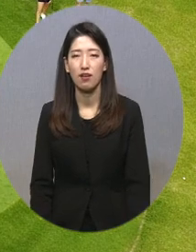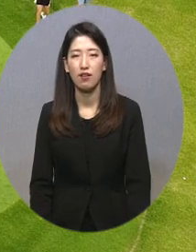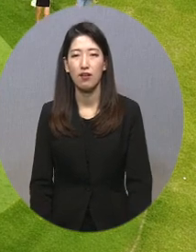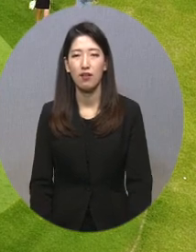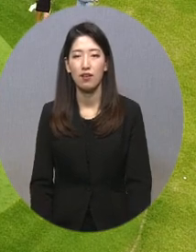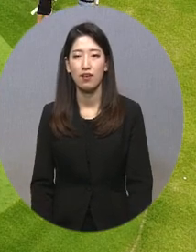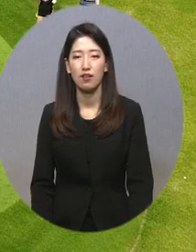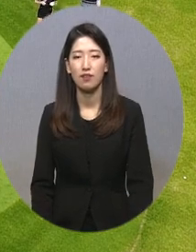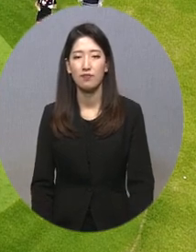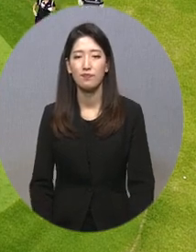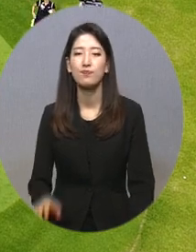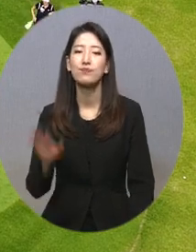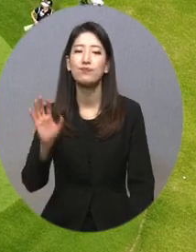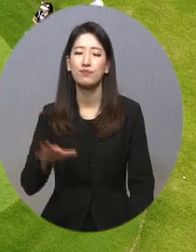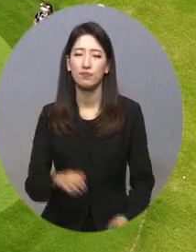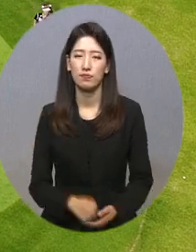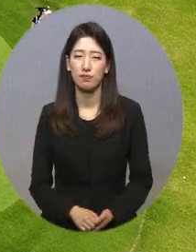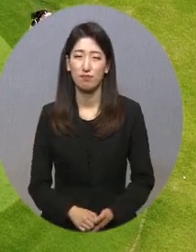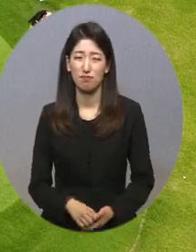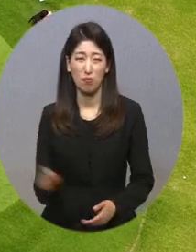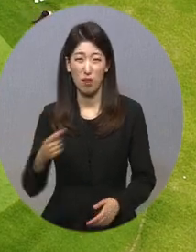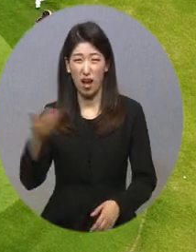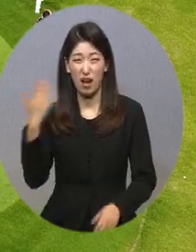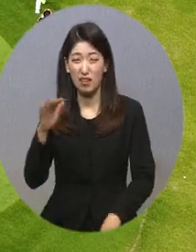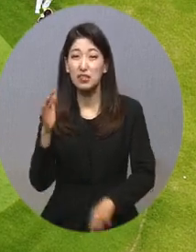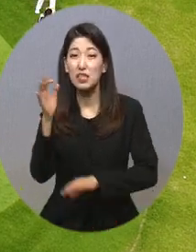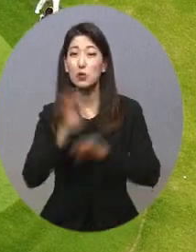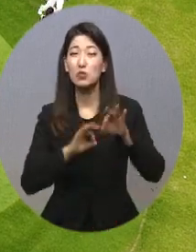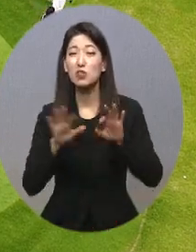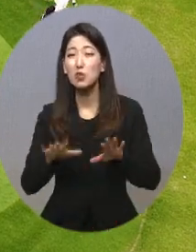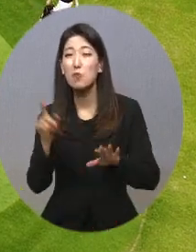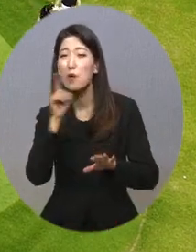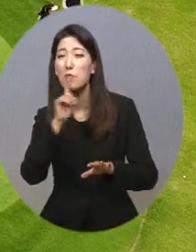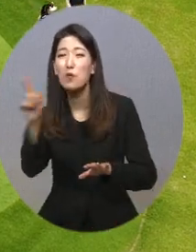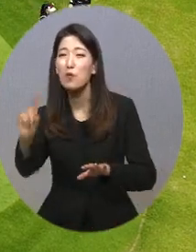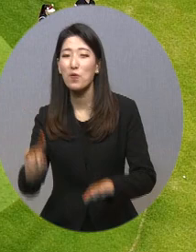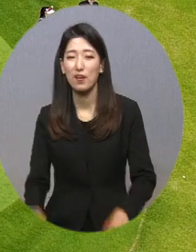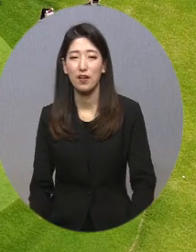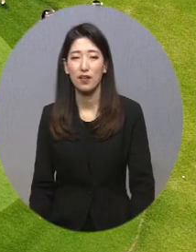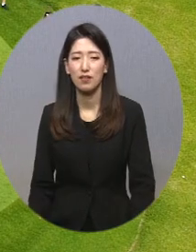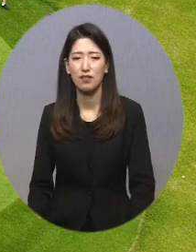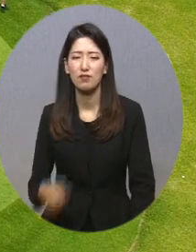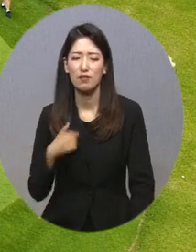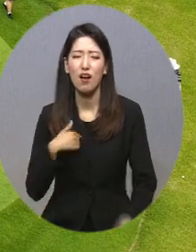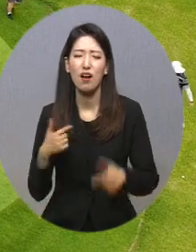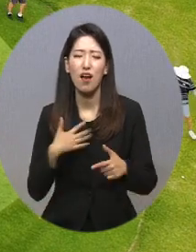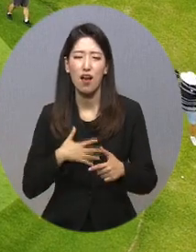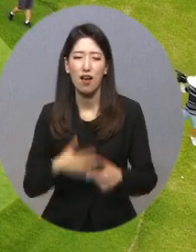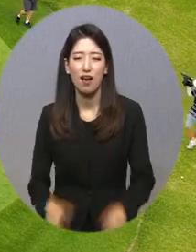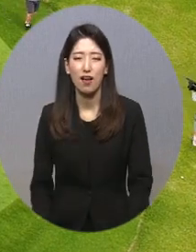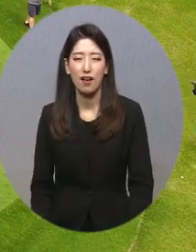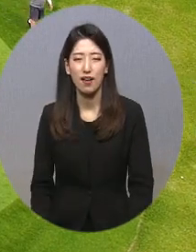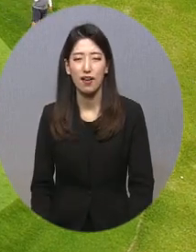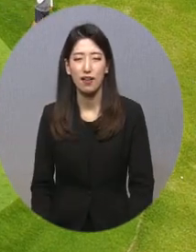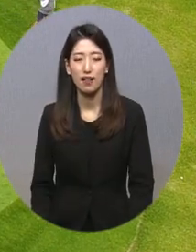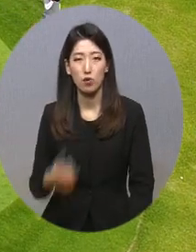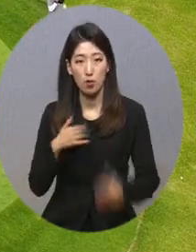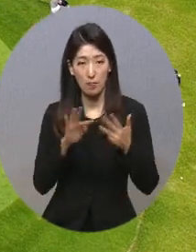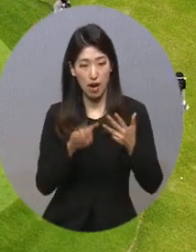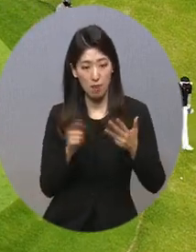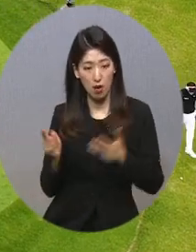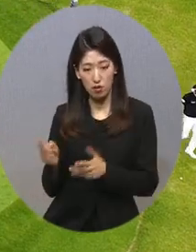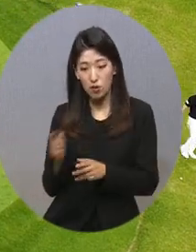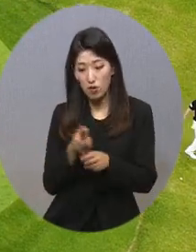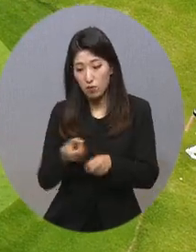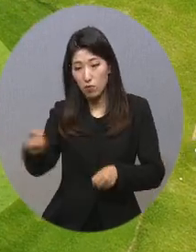아. 오빠, 지나고 난 다음에 무슨 말을 그러니까, 못해? 그러니까, 항상 알잖아. 나 지금 퍼터 이거 그렇지. 아직 생각나. 나도 8번 쳤으면 붙었겠다. 영훈이 것도